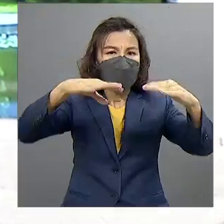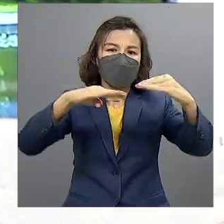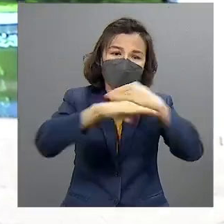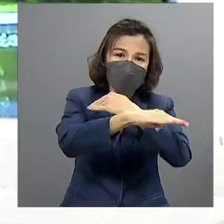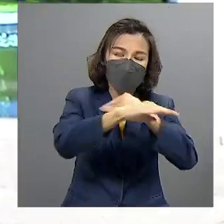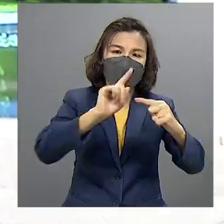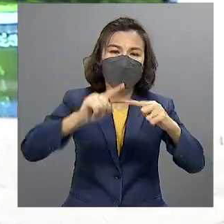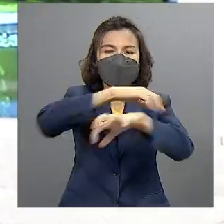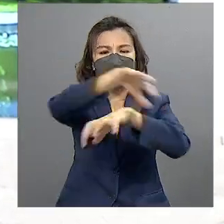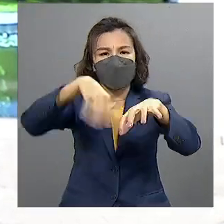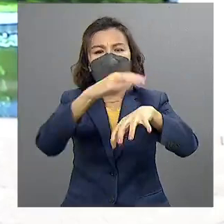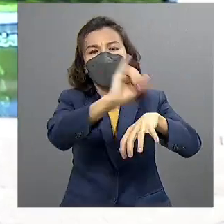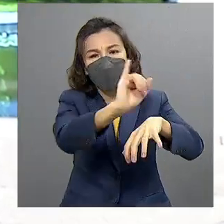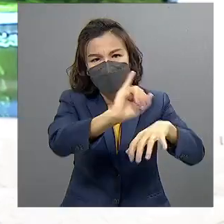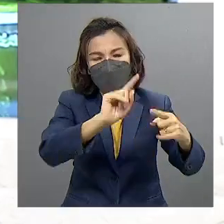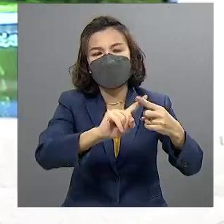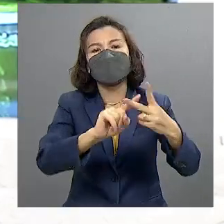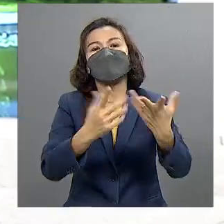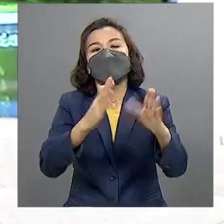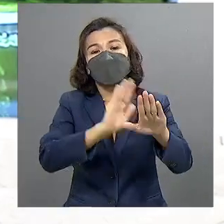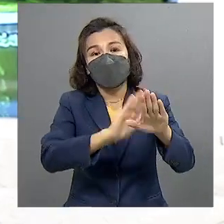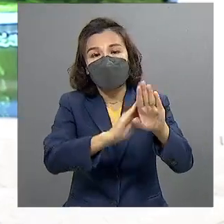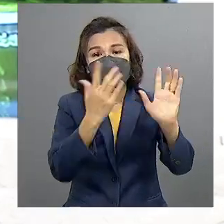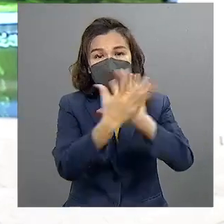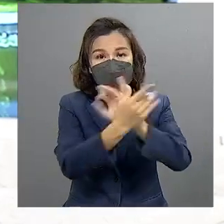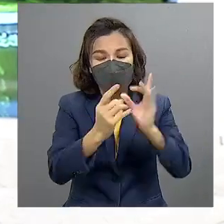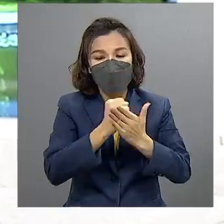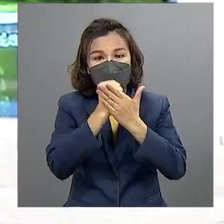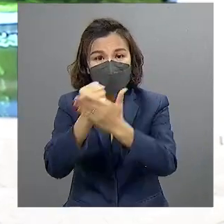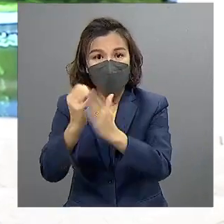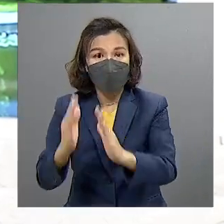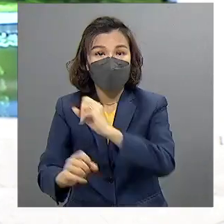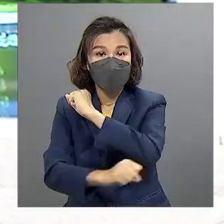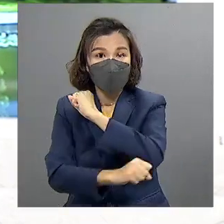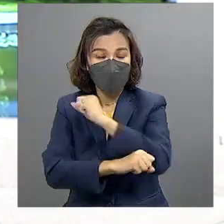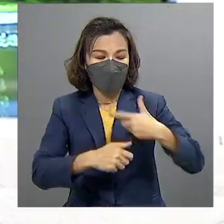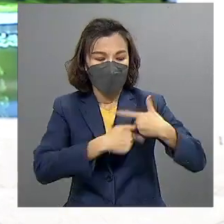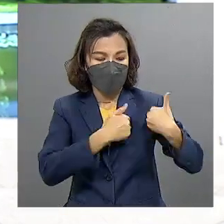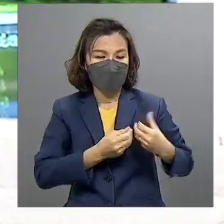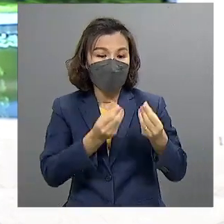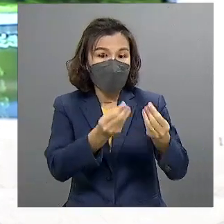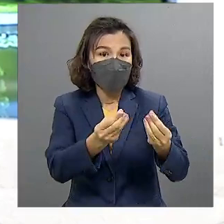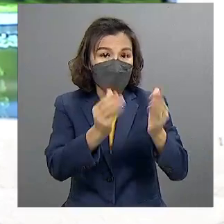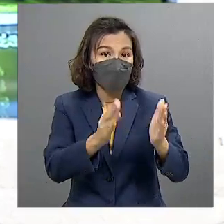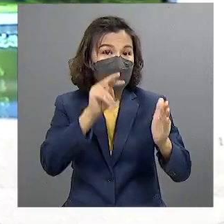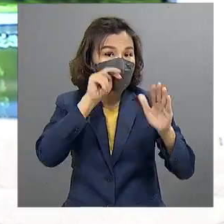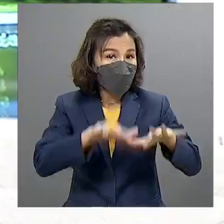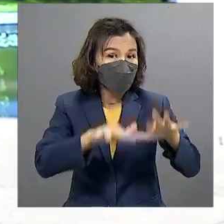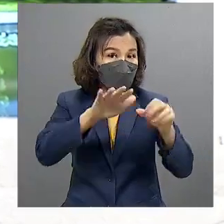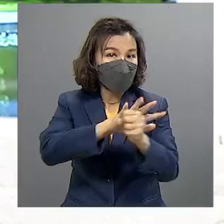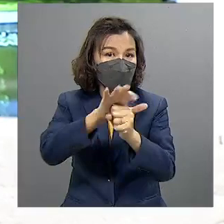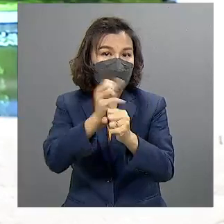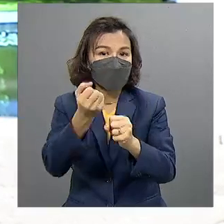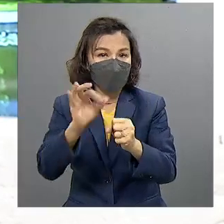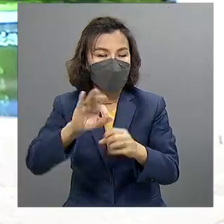ไม่พึงประสงค์อยากจะเตือนภัยสังคมช่วยเหลือผู้ยากไร้ให้กำลังใจคนที่น้ำท่วมหรือว่าโควิด-19เราสามารถพึ่ง